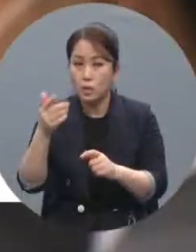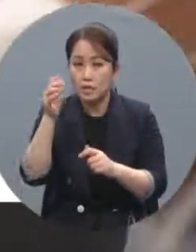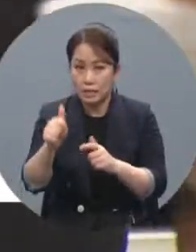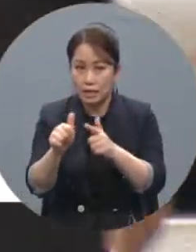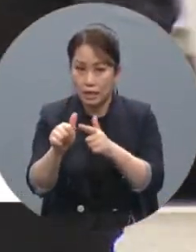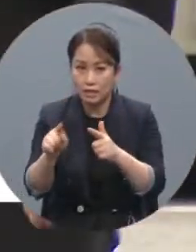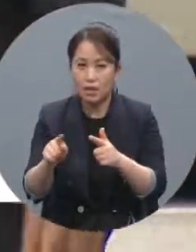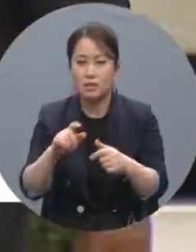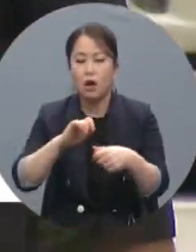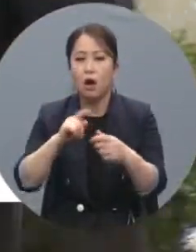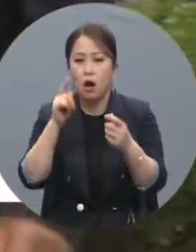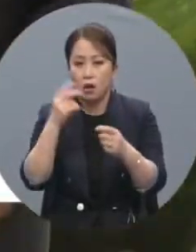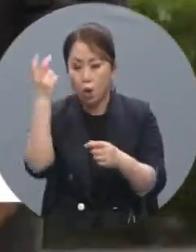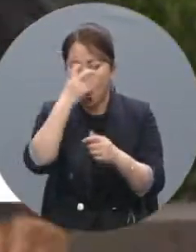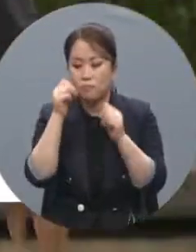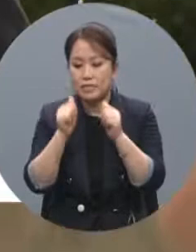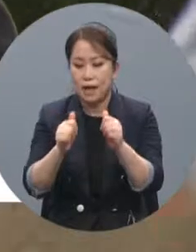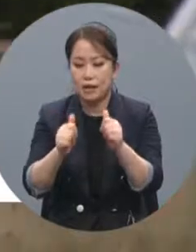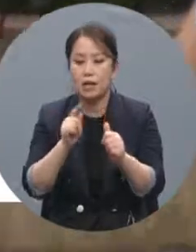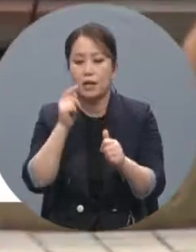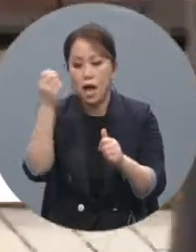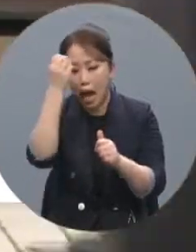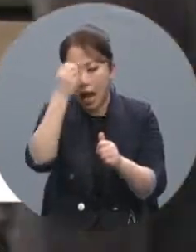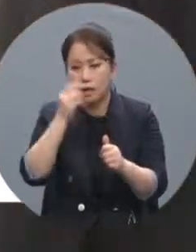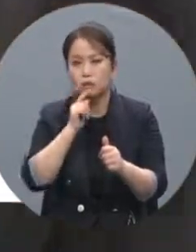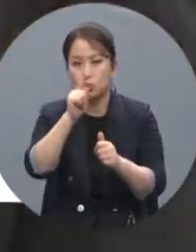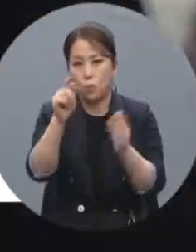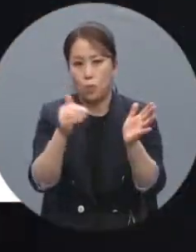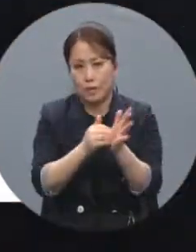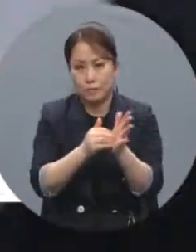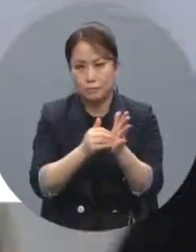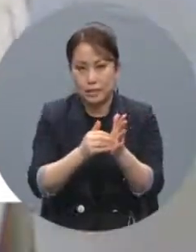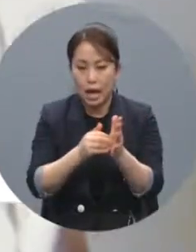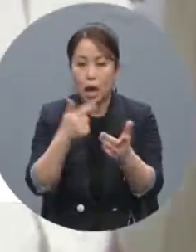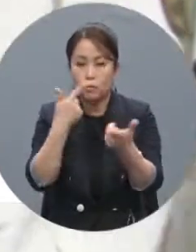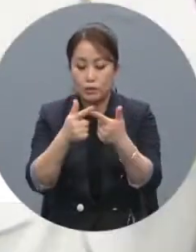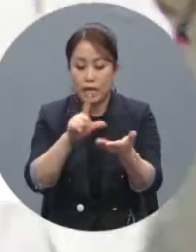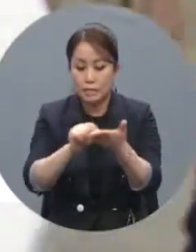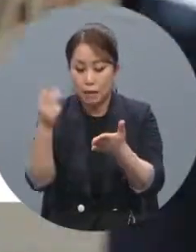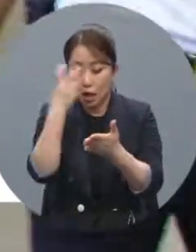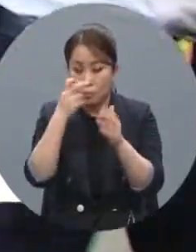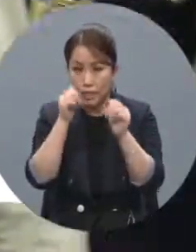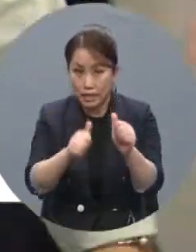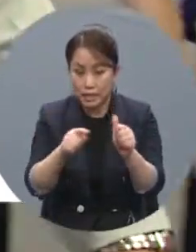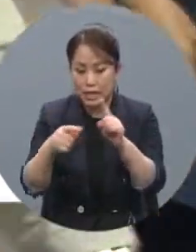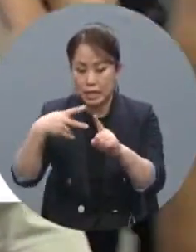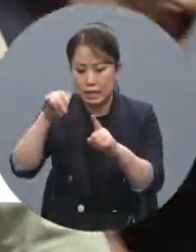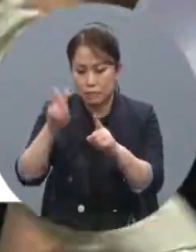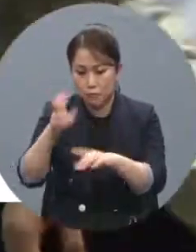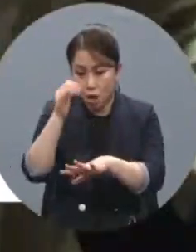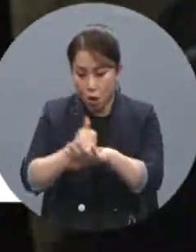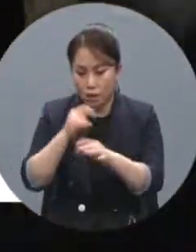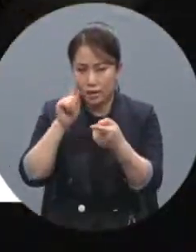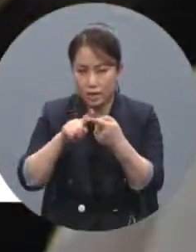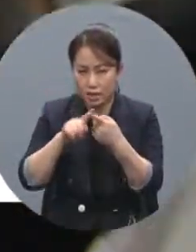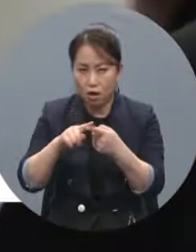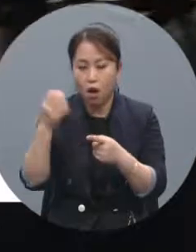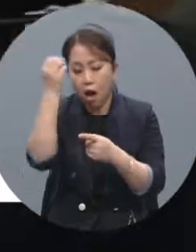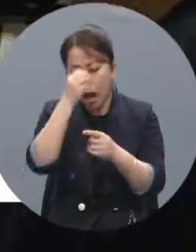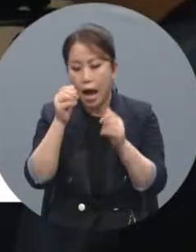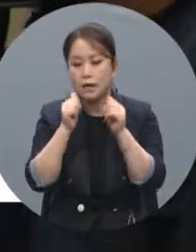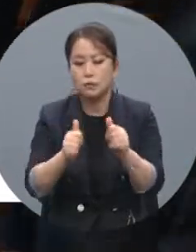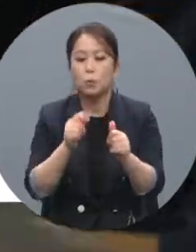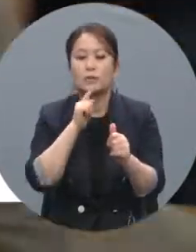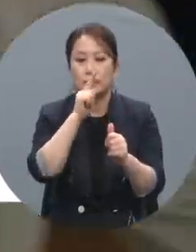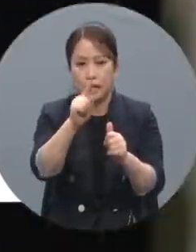대해 검찰이 항소했습니다. 부산지검은 지난 2일 오거돈 전 시장의 1심 선고 결과에 대한 항소장을